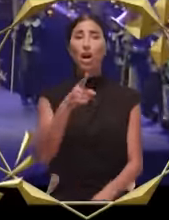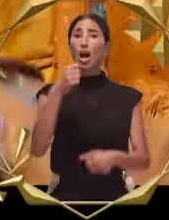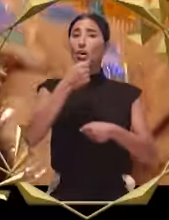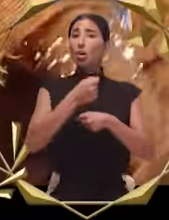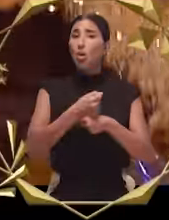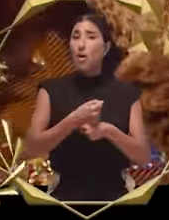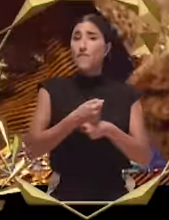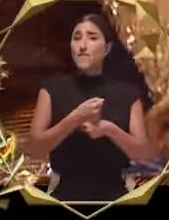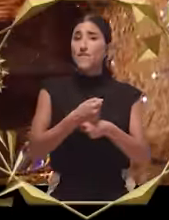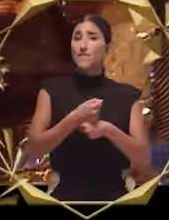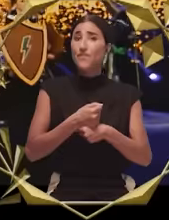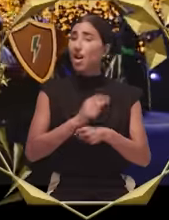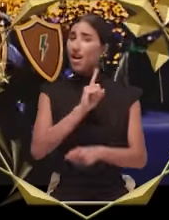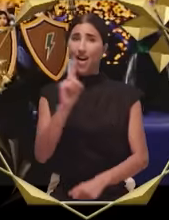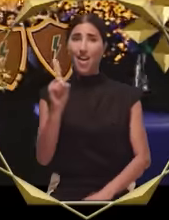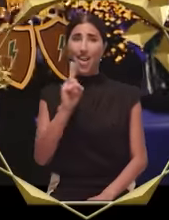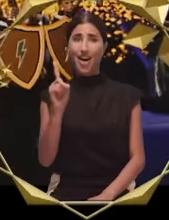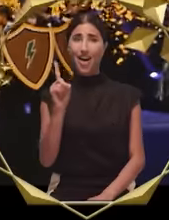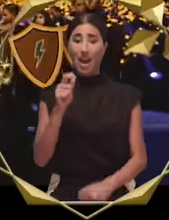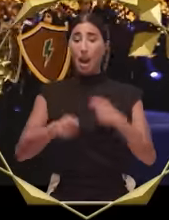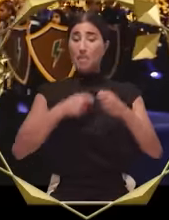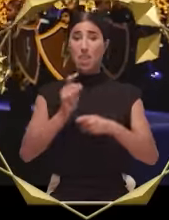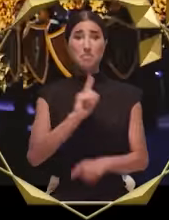لا تبقيك ساكن